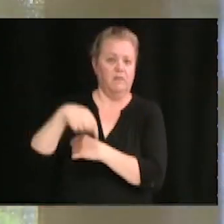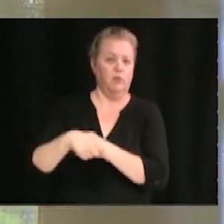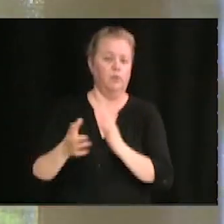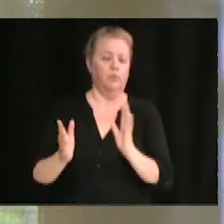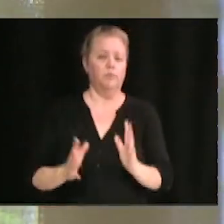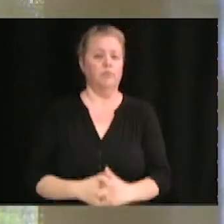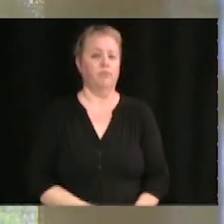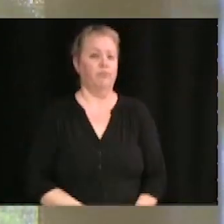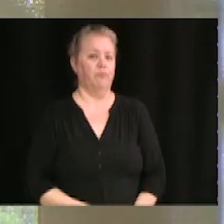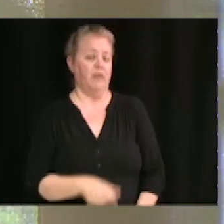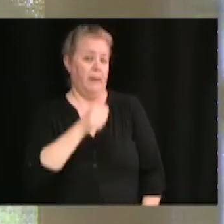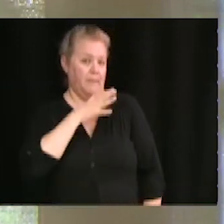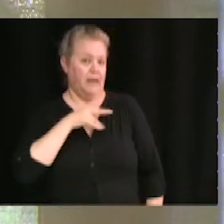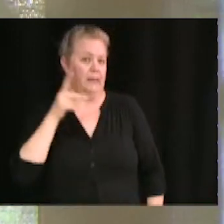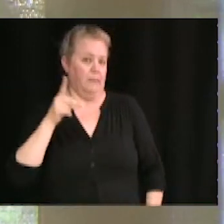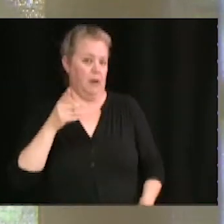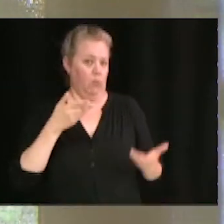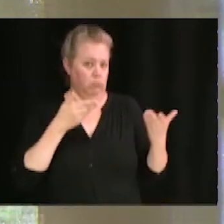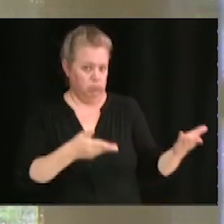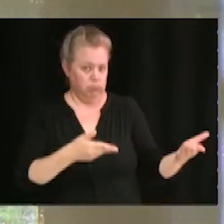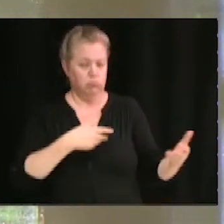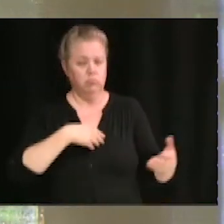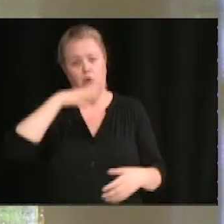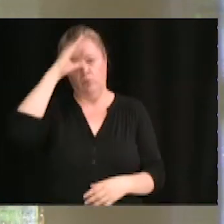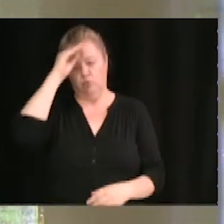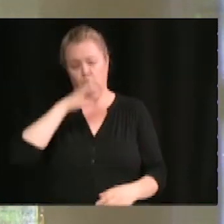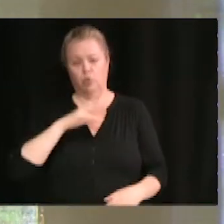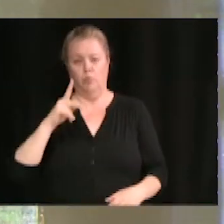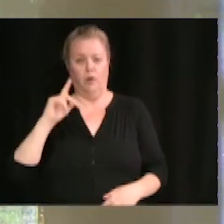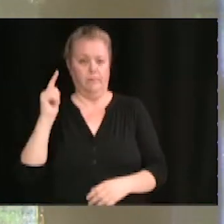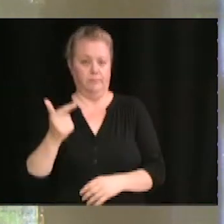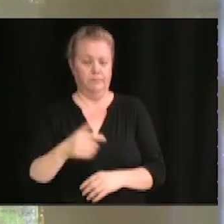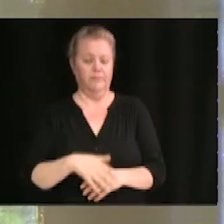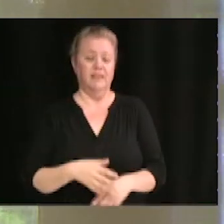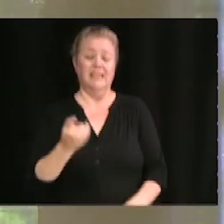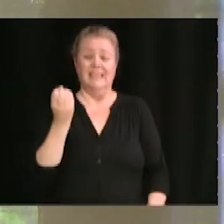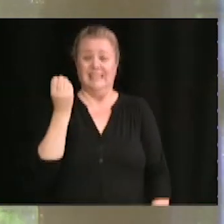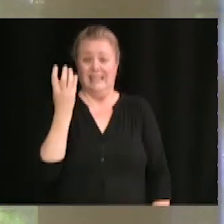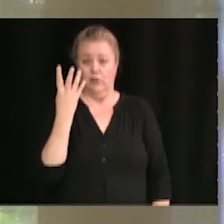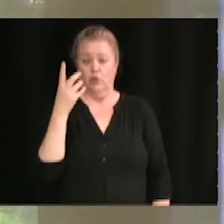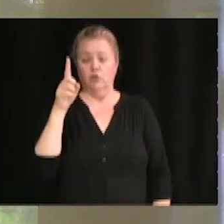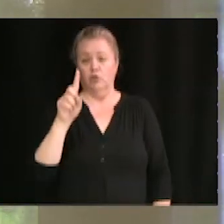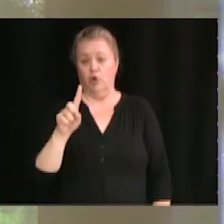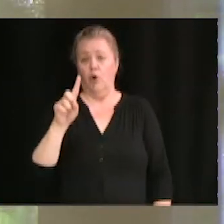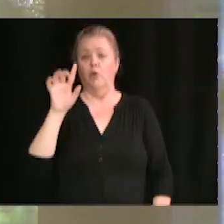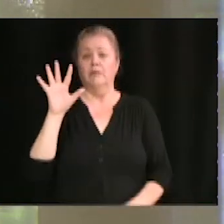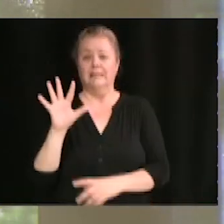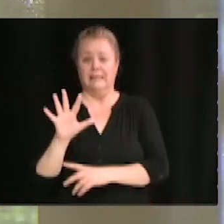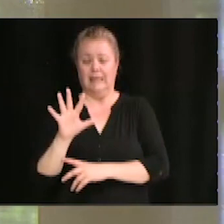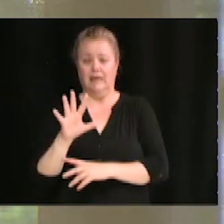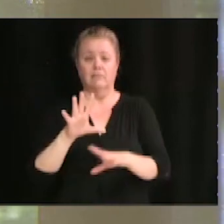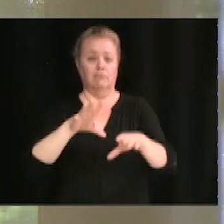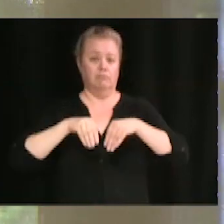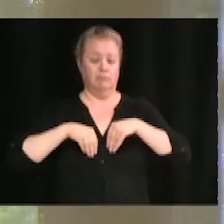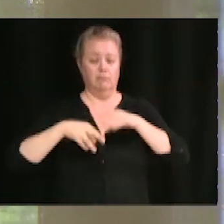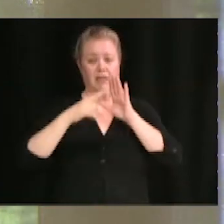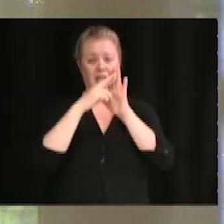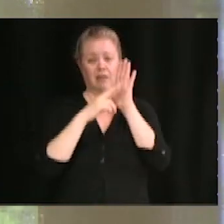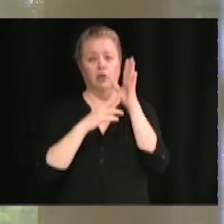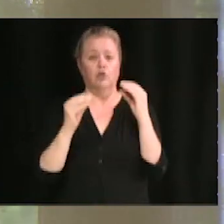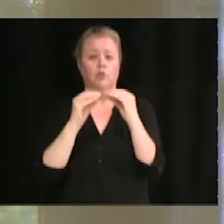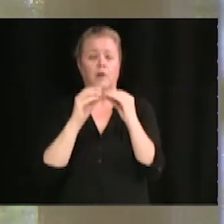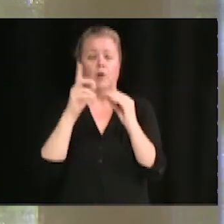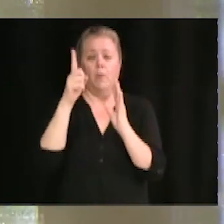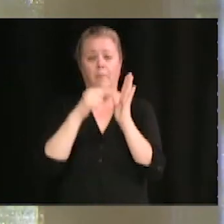Mme Pilon et M. Poulin. 14.1.5. Adoption du règlement numéro 1293